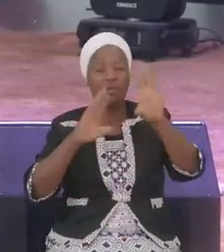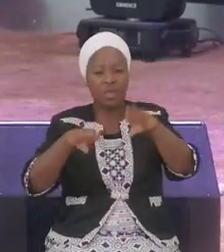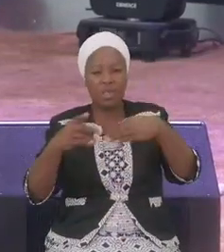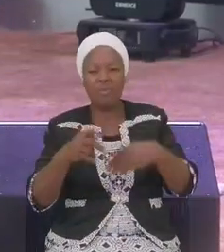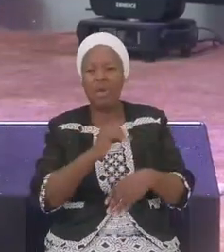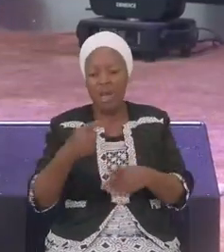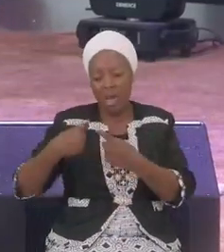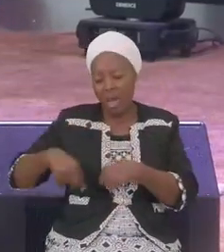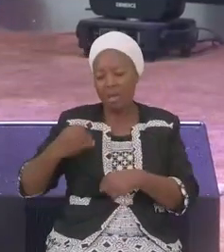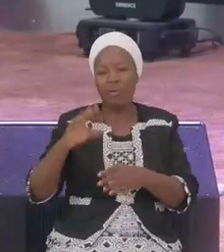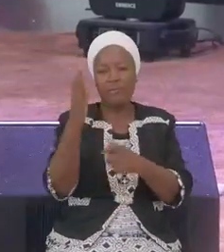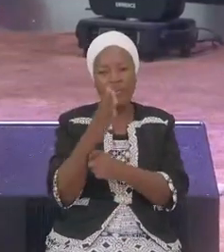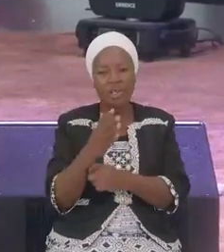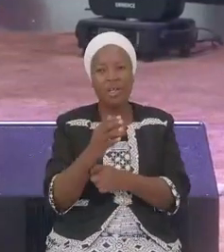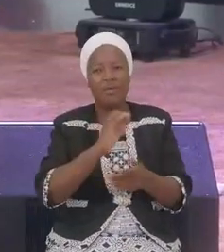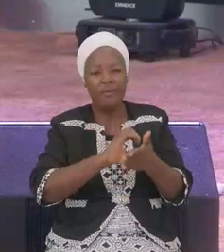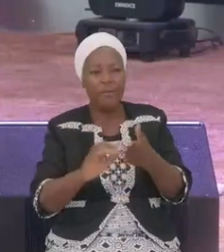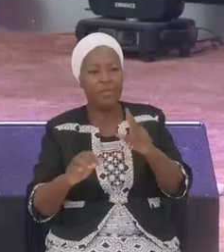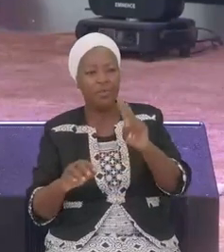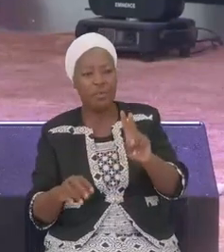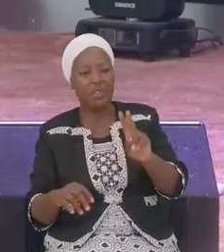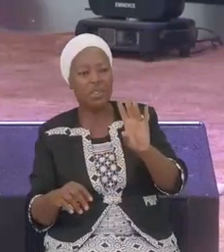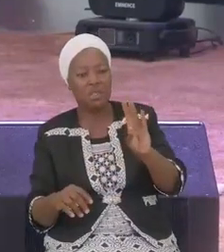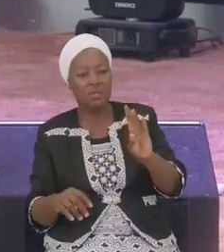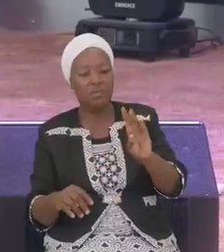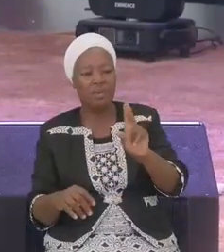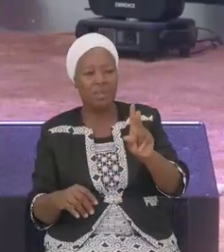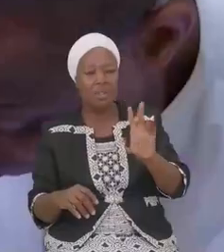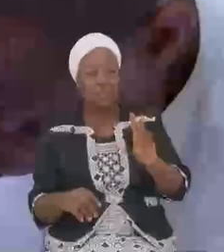un cœur de chair. Verset 27 dit,